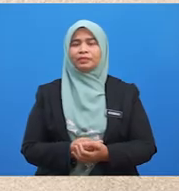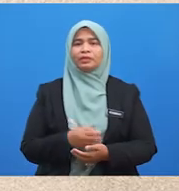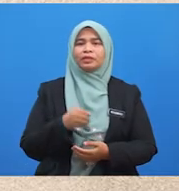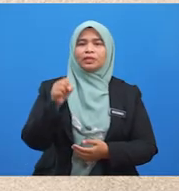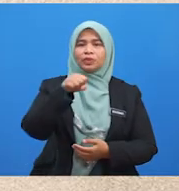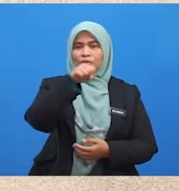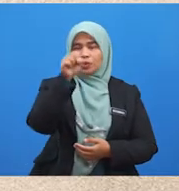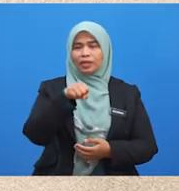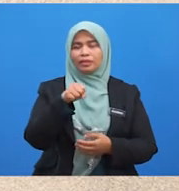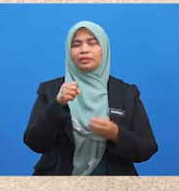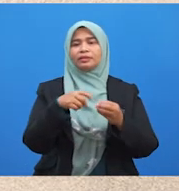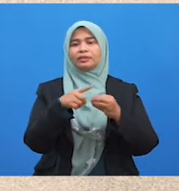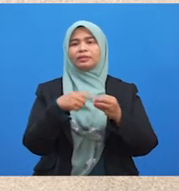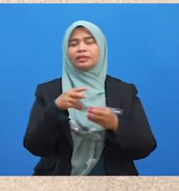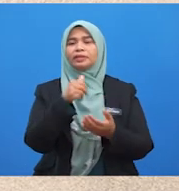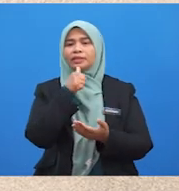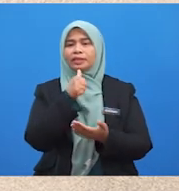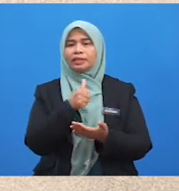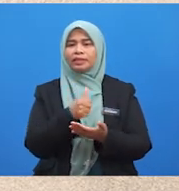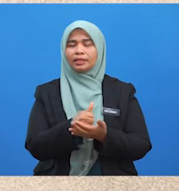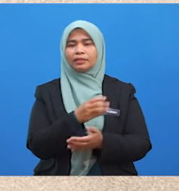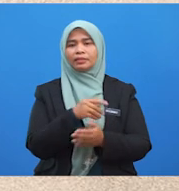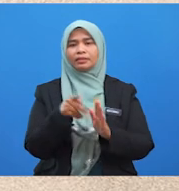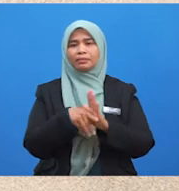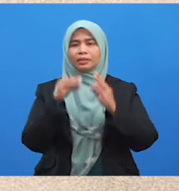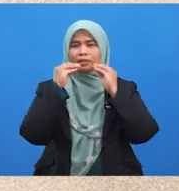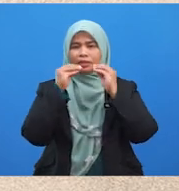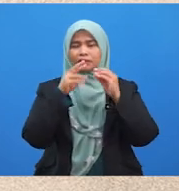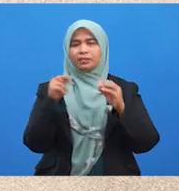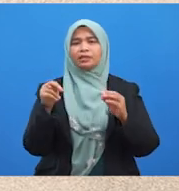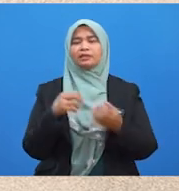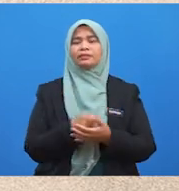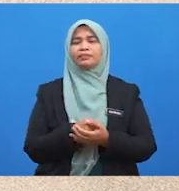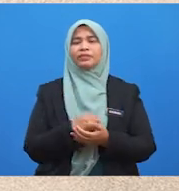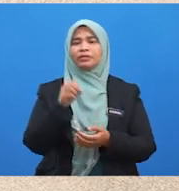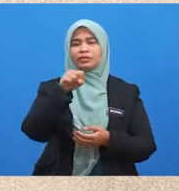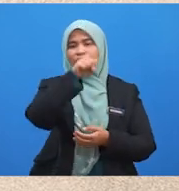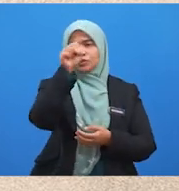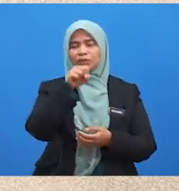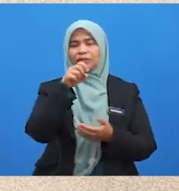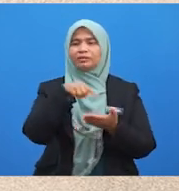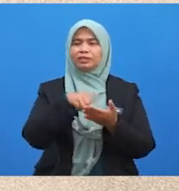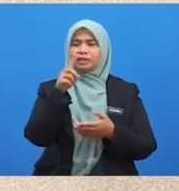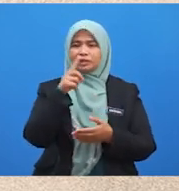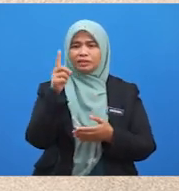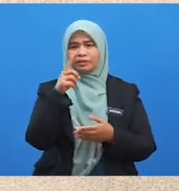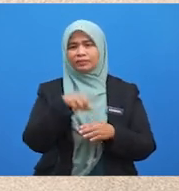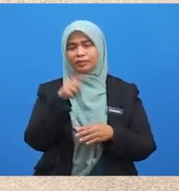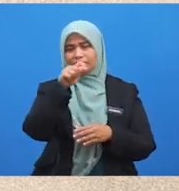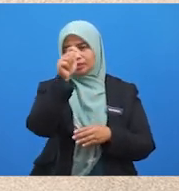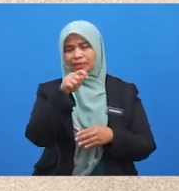Soalan tentang nilai dan pengajaran merupakan soalan yang selalu ditanya dalam komponen sastra.